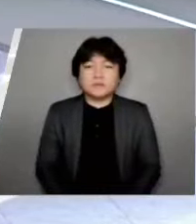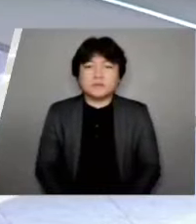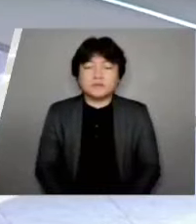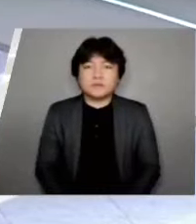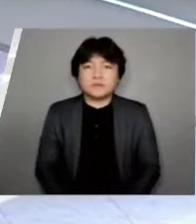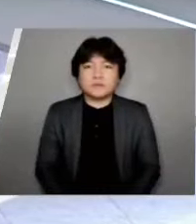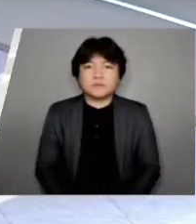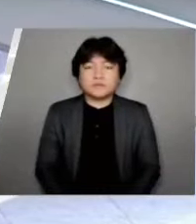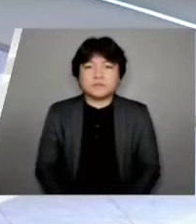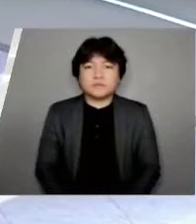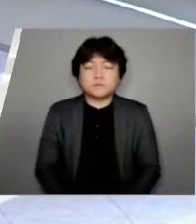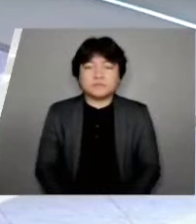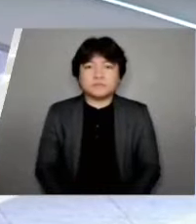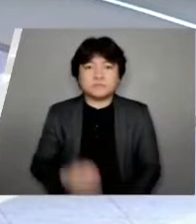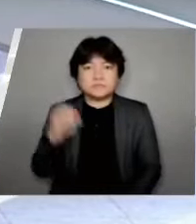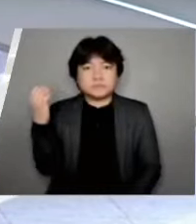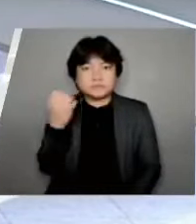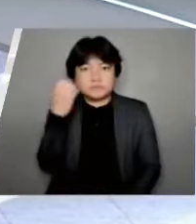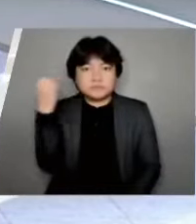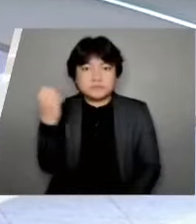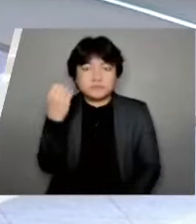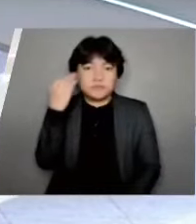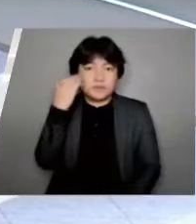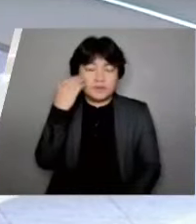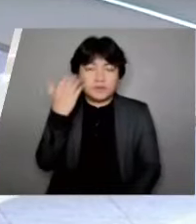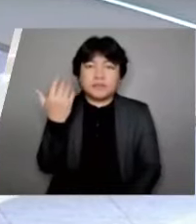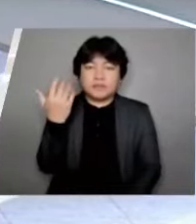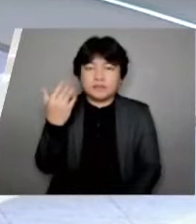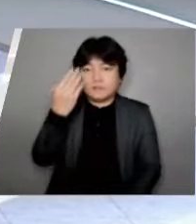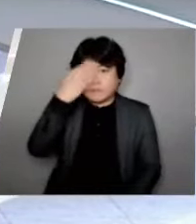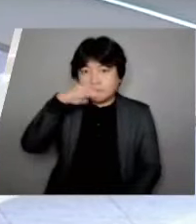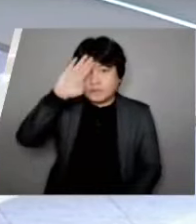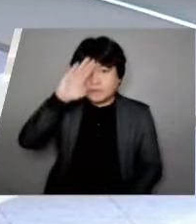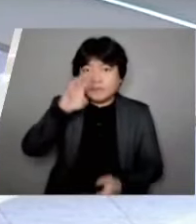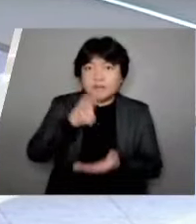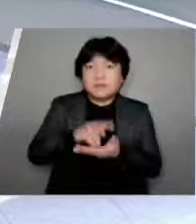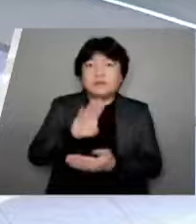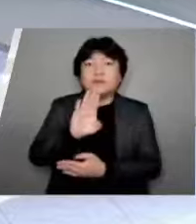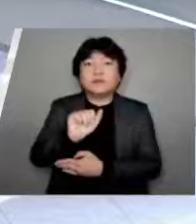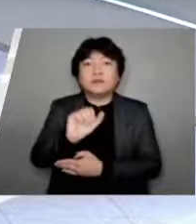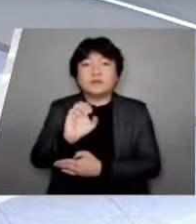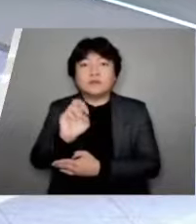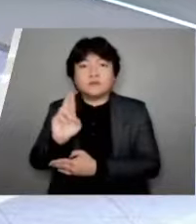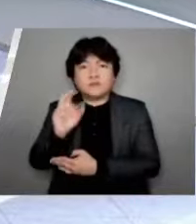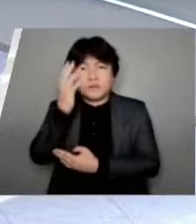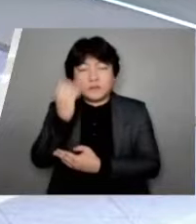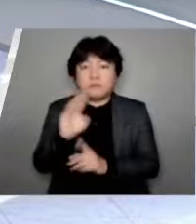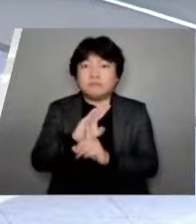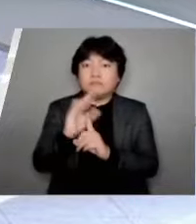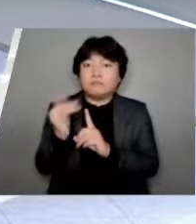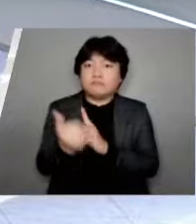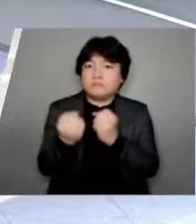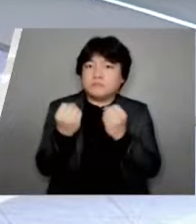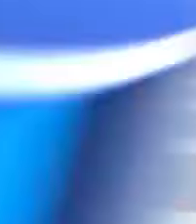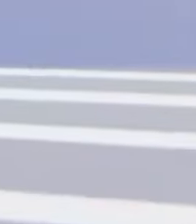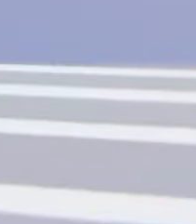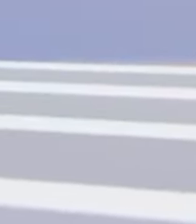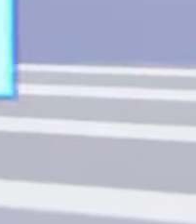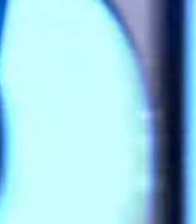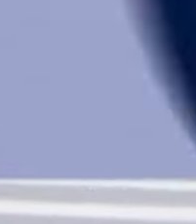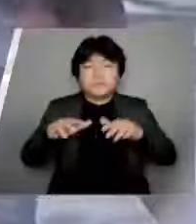Isinailalim sa state of calamity ang lungsod ng Bacoor sa Cavite. Maraming barangay kasi ang binaha. Saksi si John